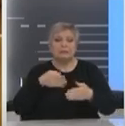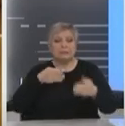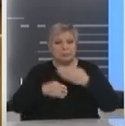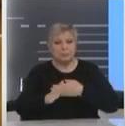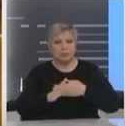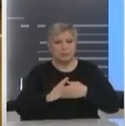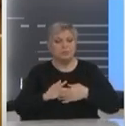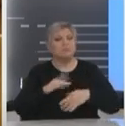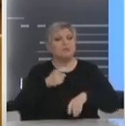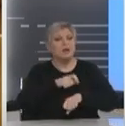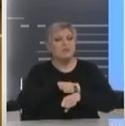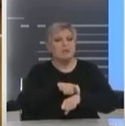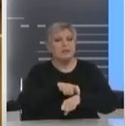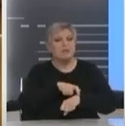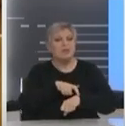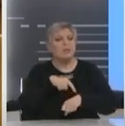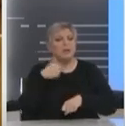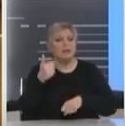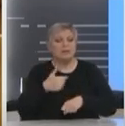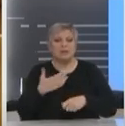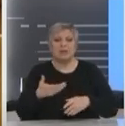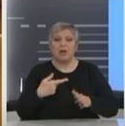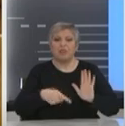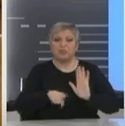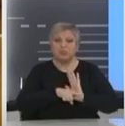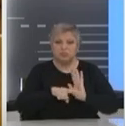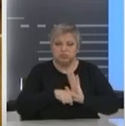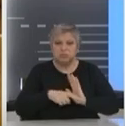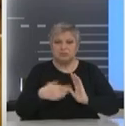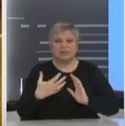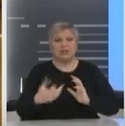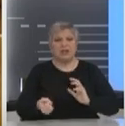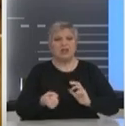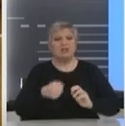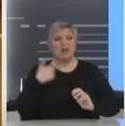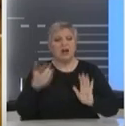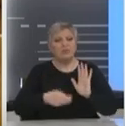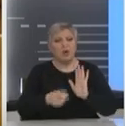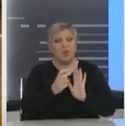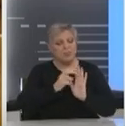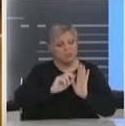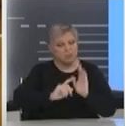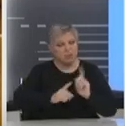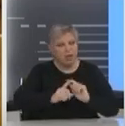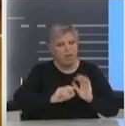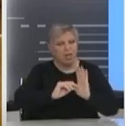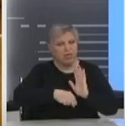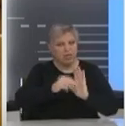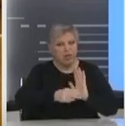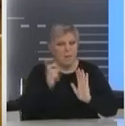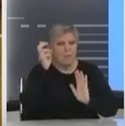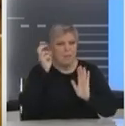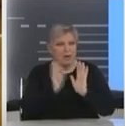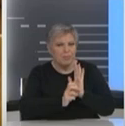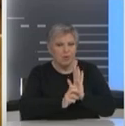αρνητική θέση, δυσχερή θέση της χρεοκοπίας και των μνημονίων και από το καθεστώς των μνημονίων.